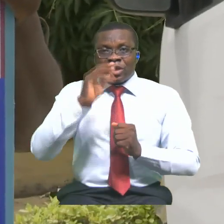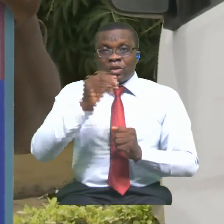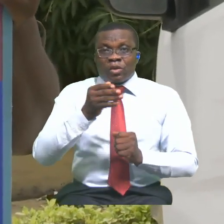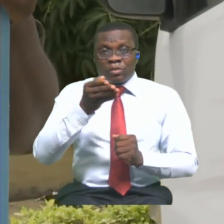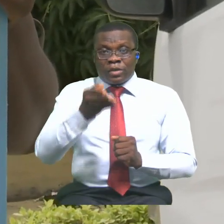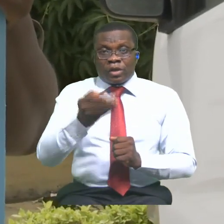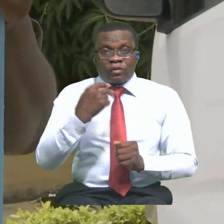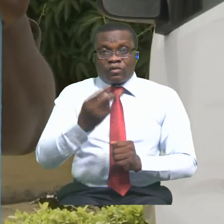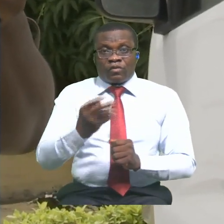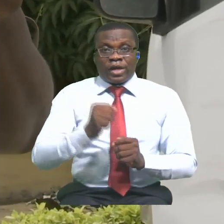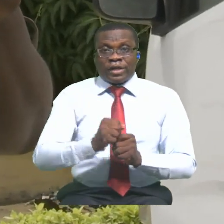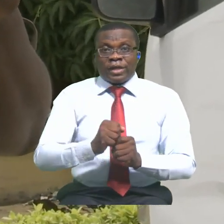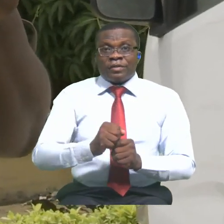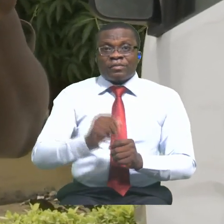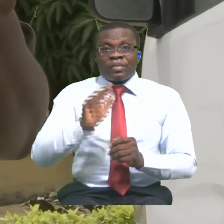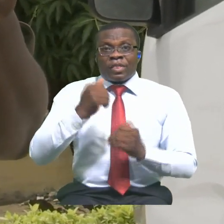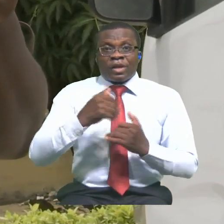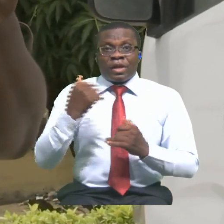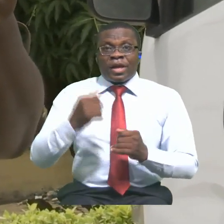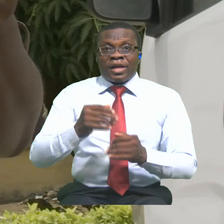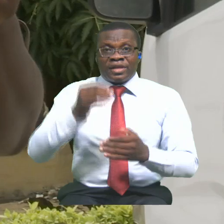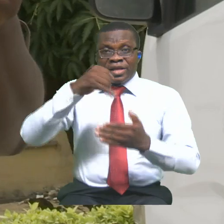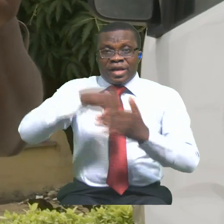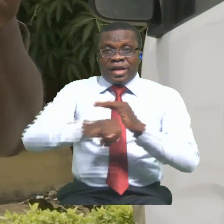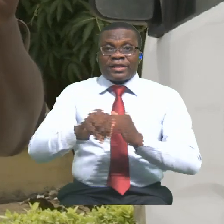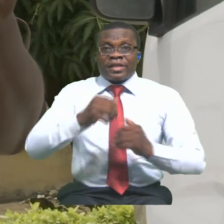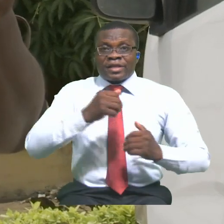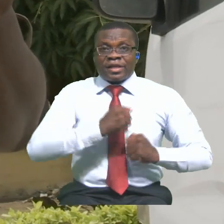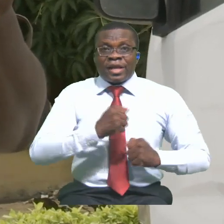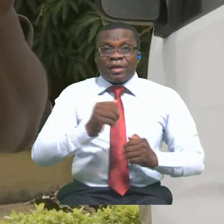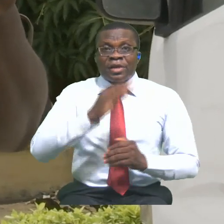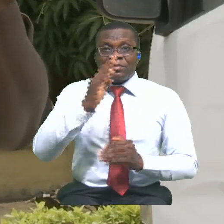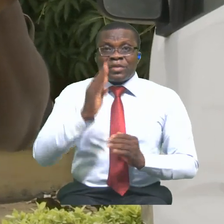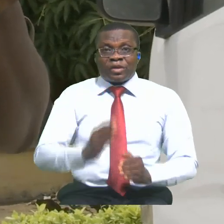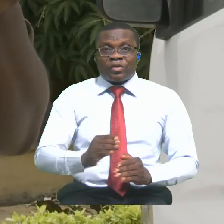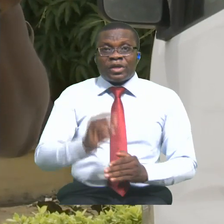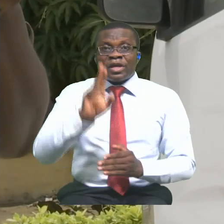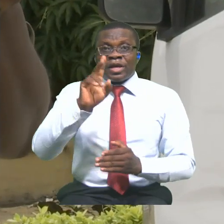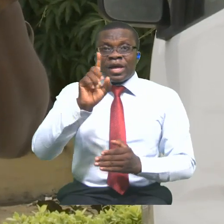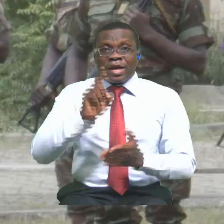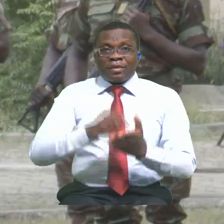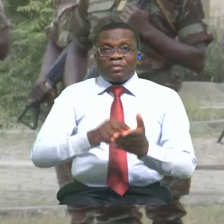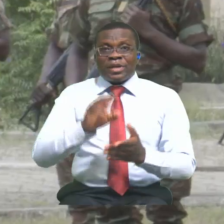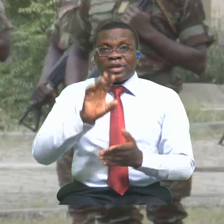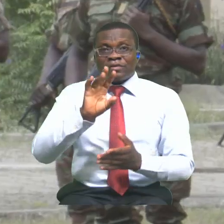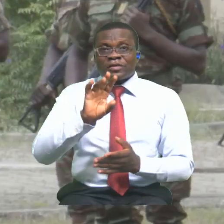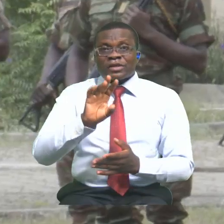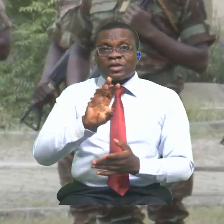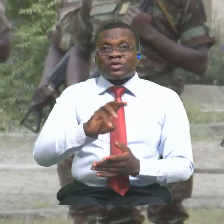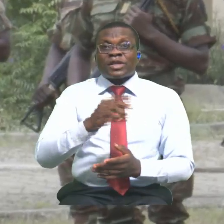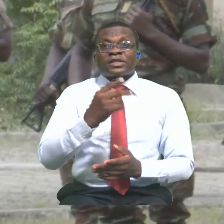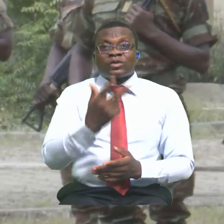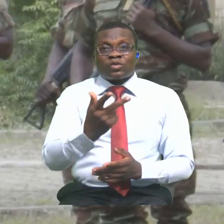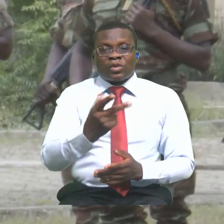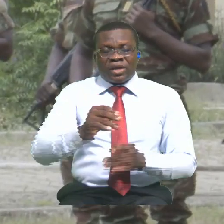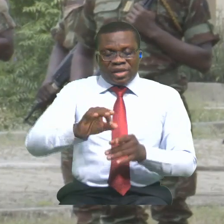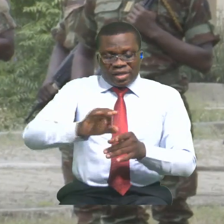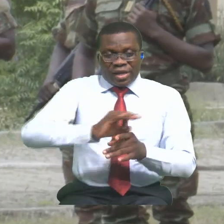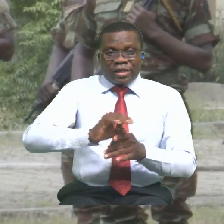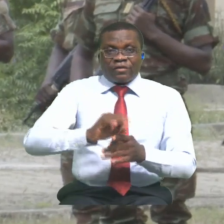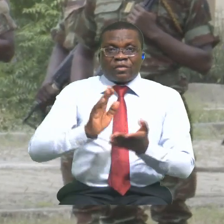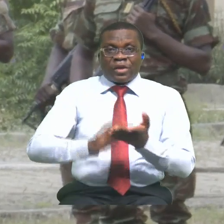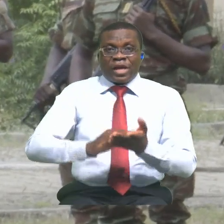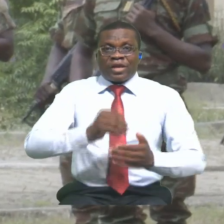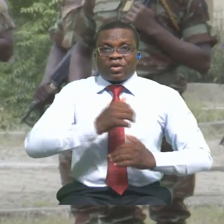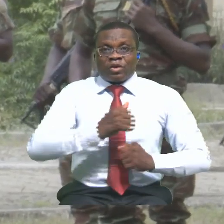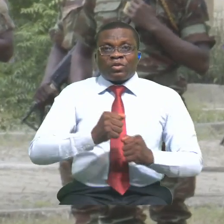Aoué Aristide Boni a intégré les forces armées béninoises en 1963. Après sa formation à l'école